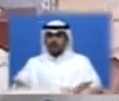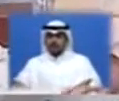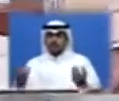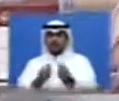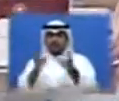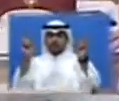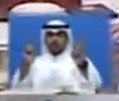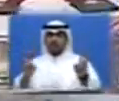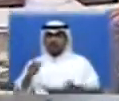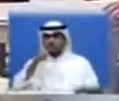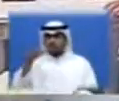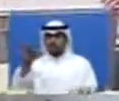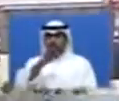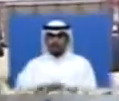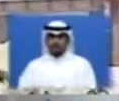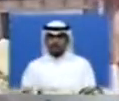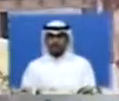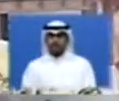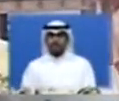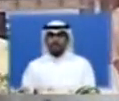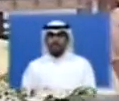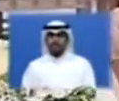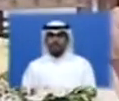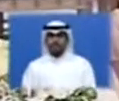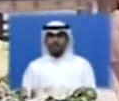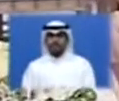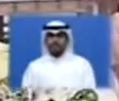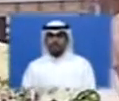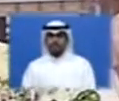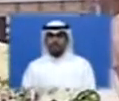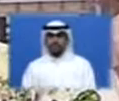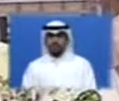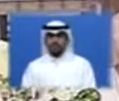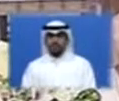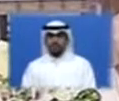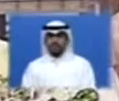العامة ووزير الكهرباء والماء عبد العزيز عبد اللطيف الإبراهيم.